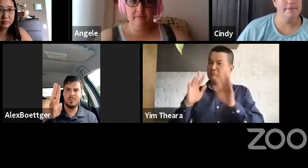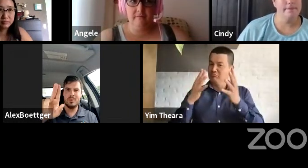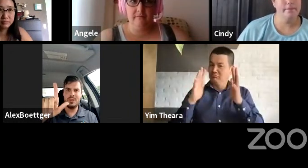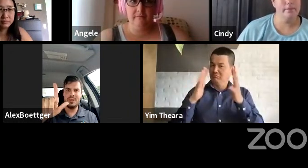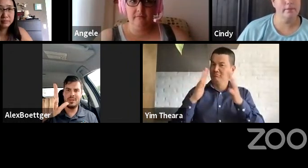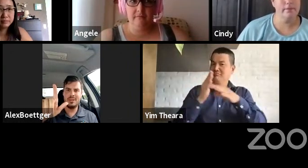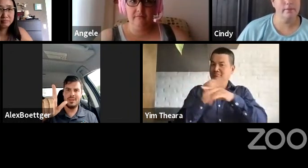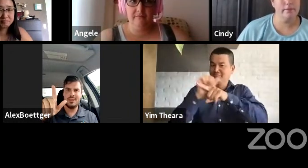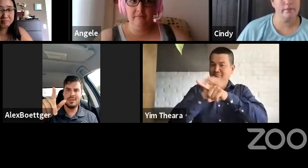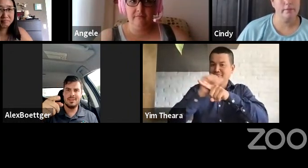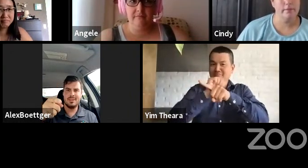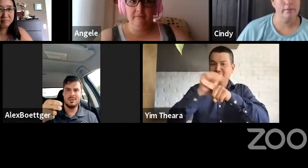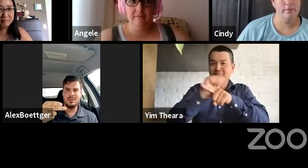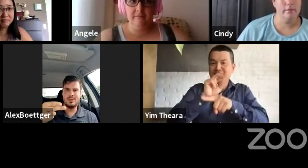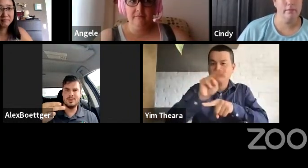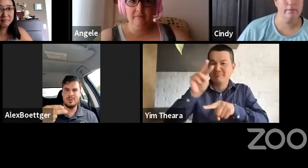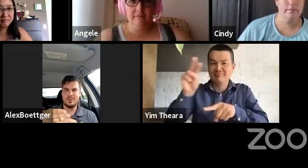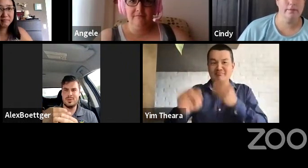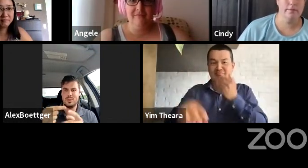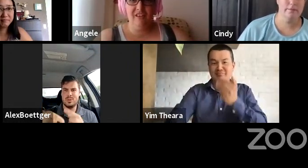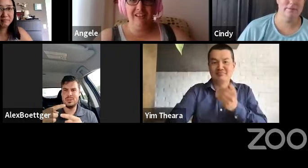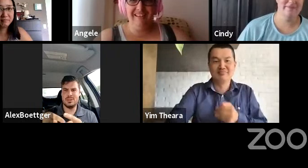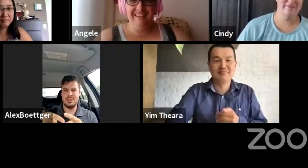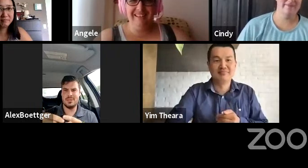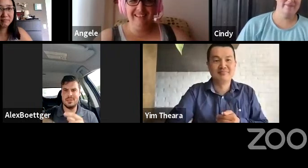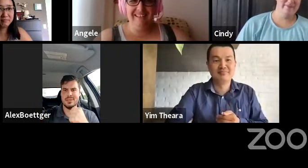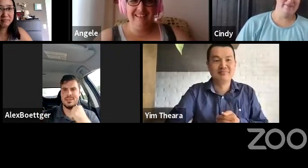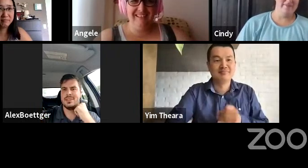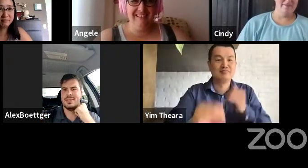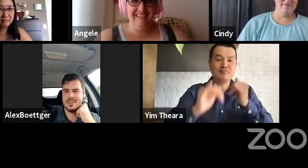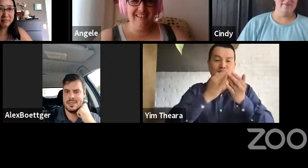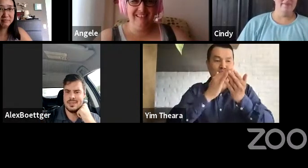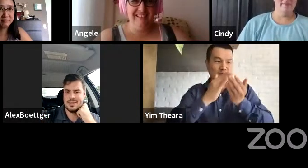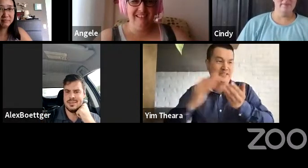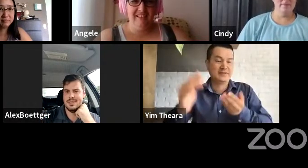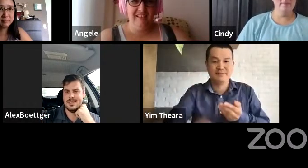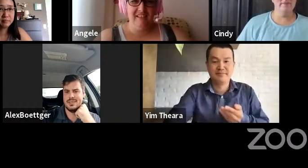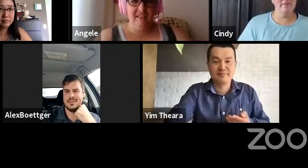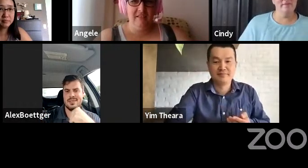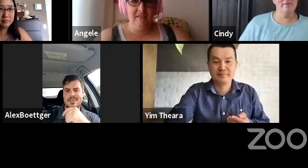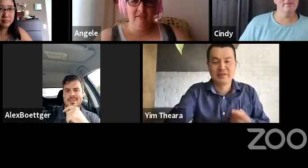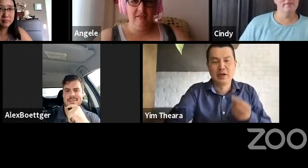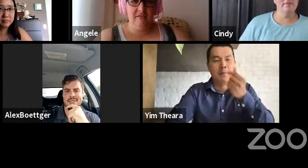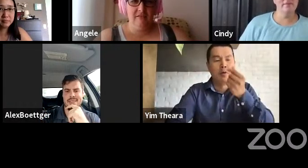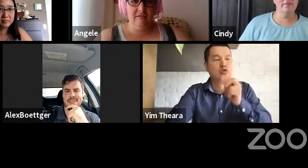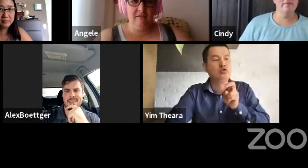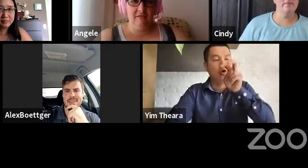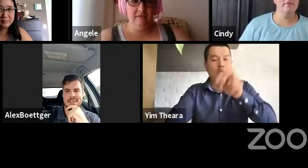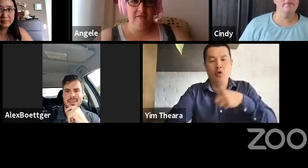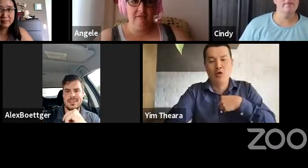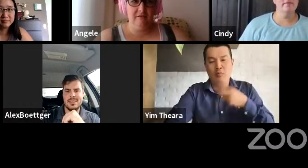Je vous ai observé. Vous êtes pas mal bon. Vous avez fait une bonne pratique. Bravo.